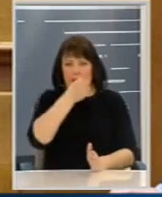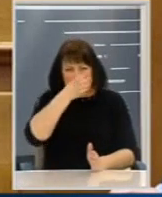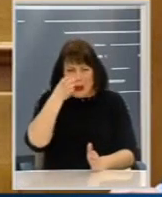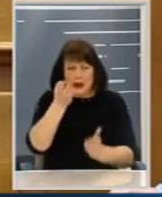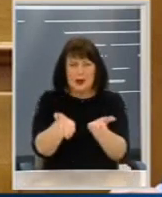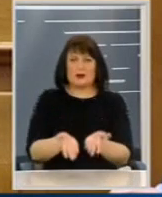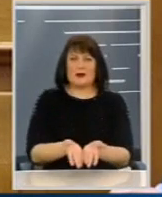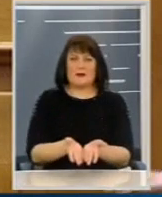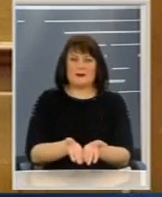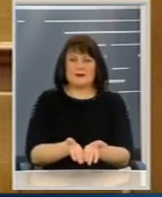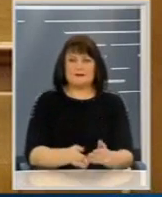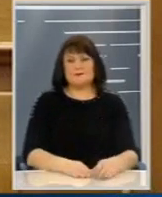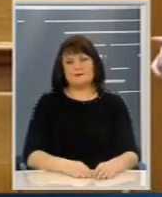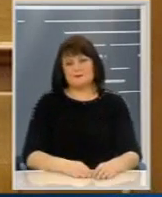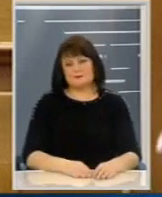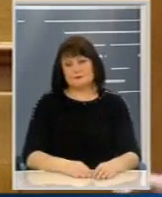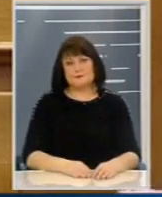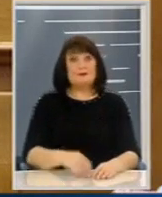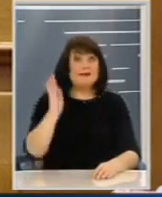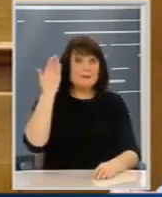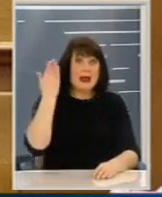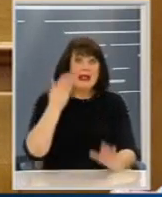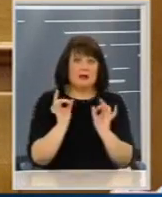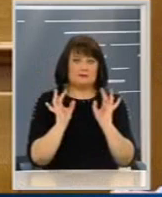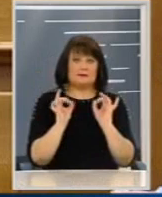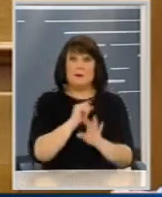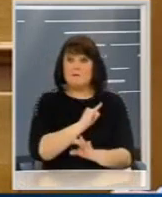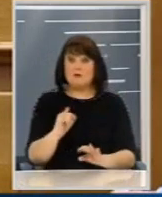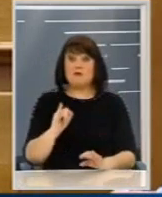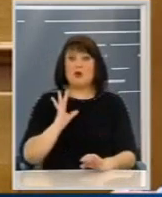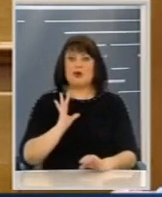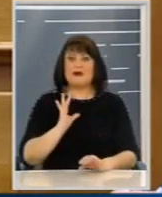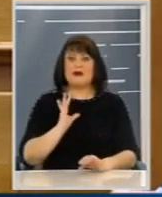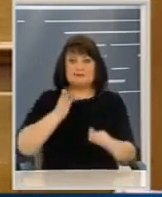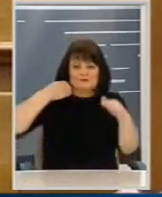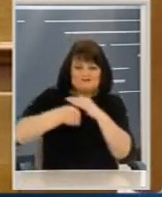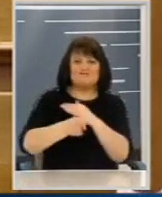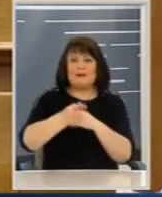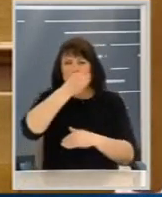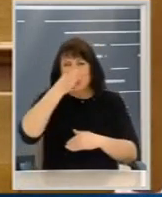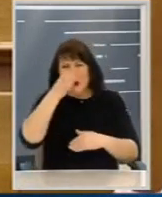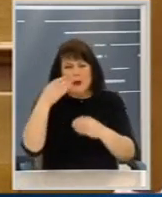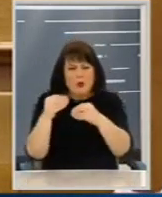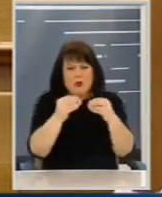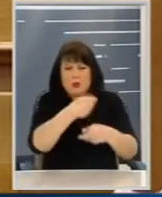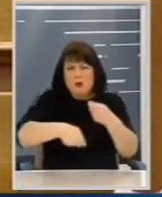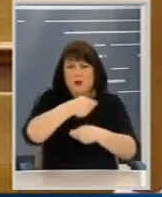ναρκωτικών. Δεν έγινε επί των ημερών σας καμία επιχείρηση για να σπάσει το κύκλωμα της διακίνησης ναρκωτικών στα